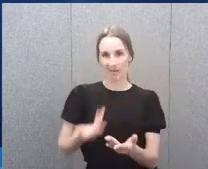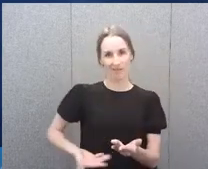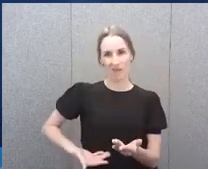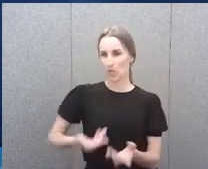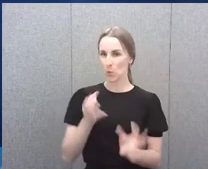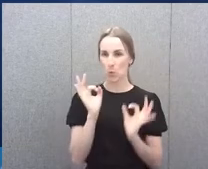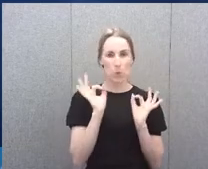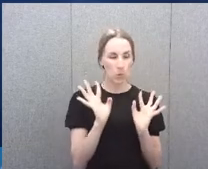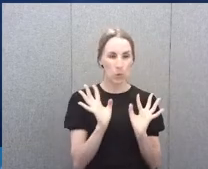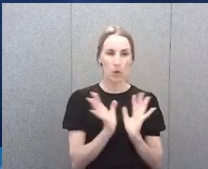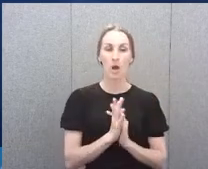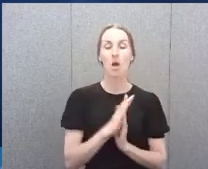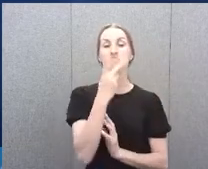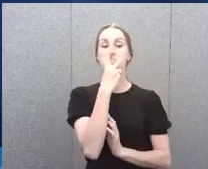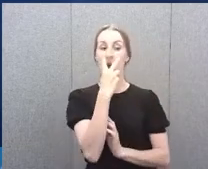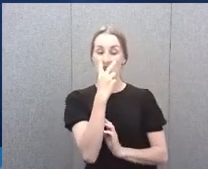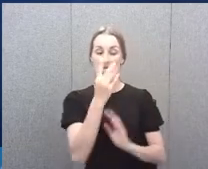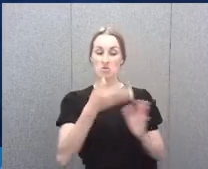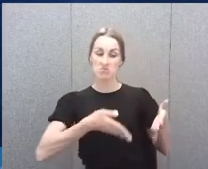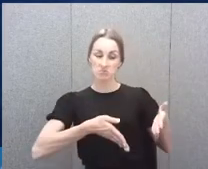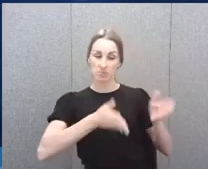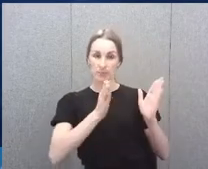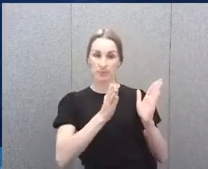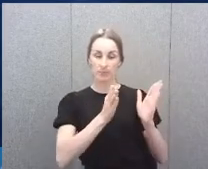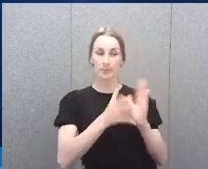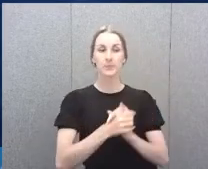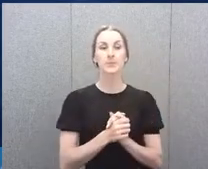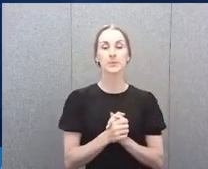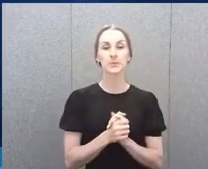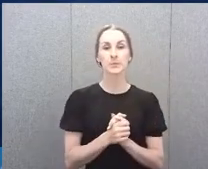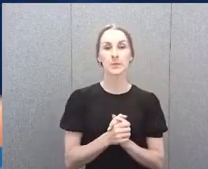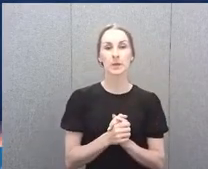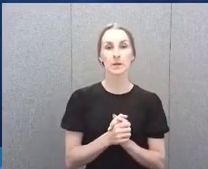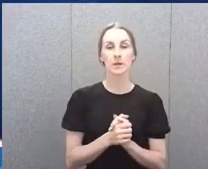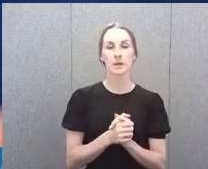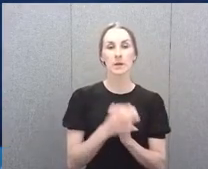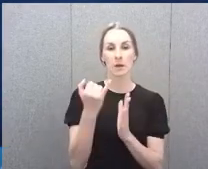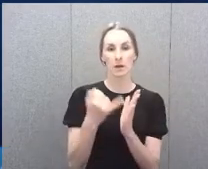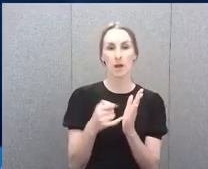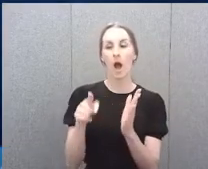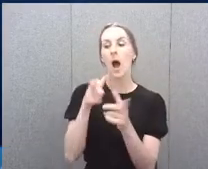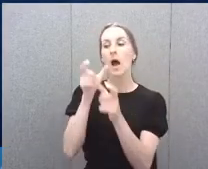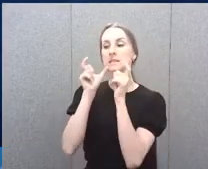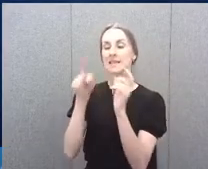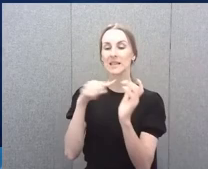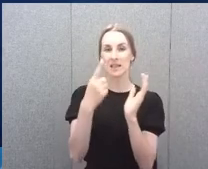не были под железным занавесом так долгое время, такой долгий период. И тут